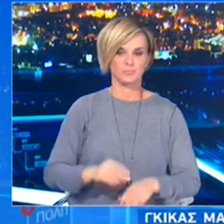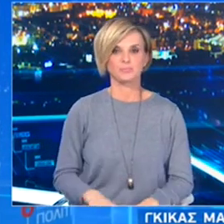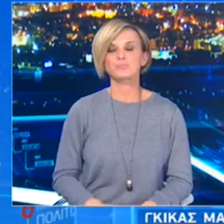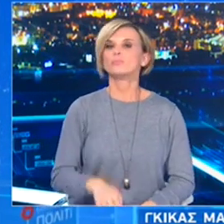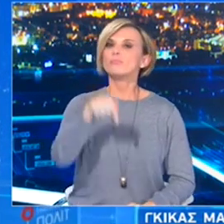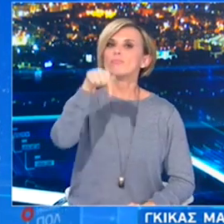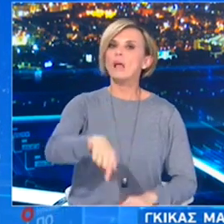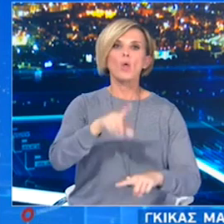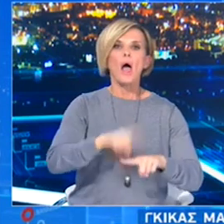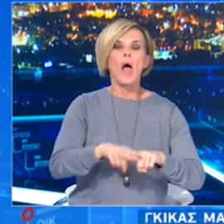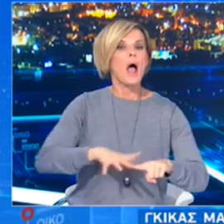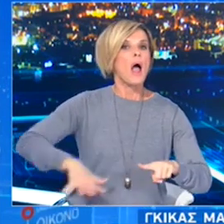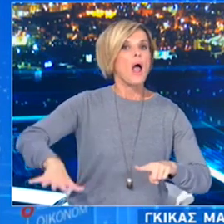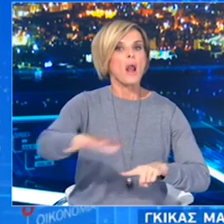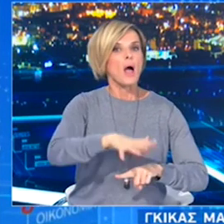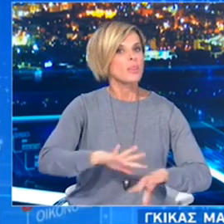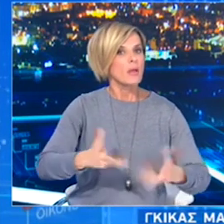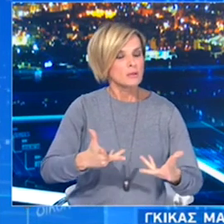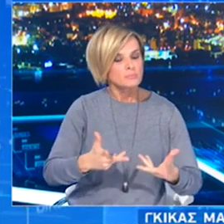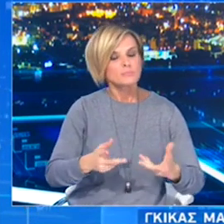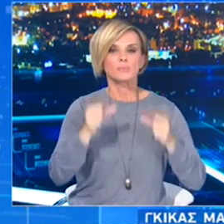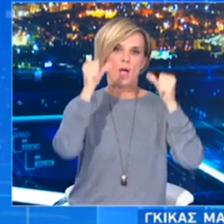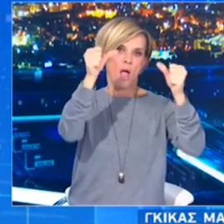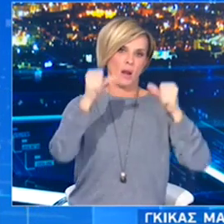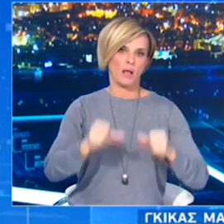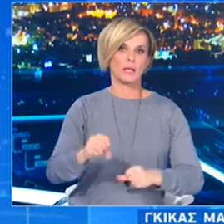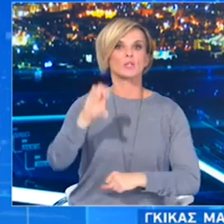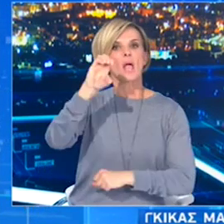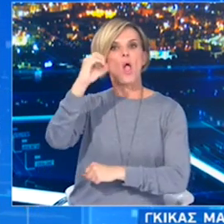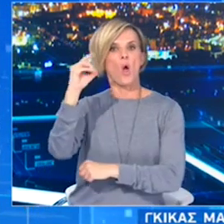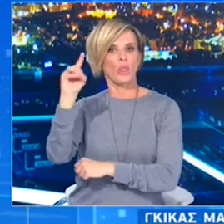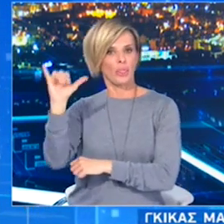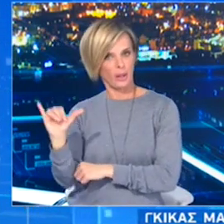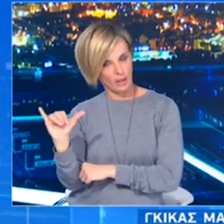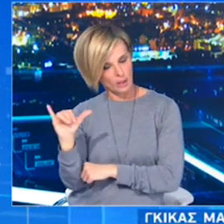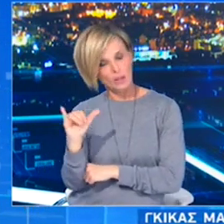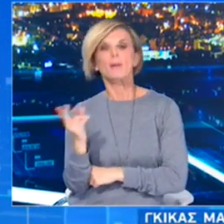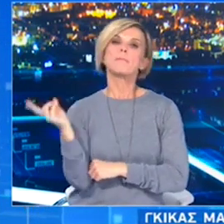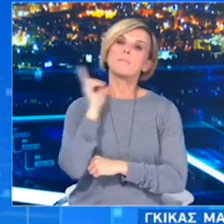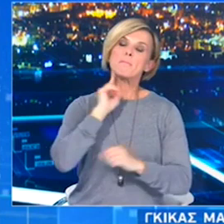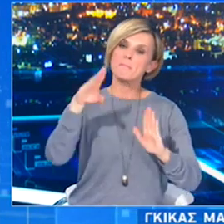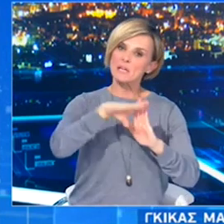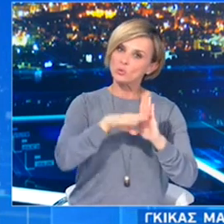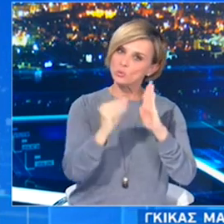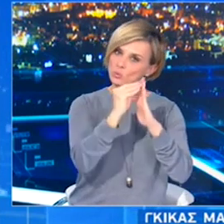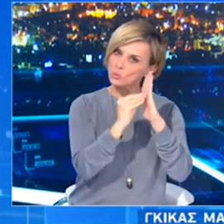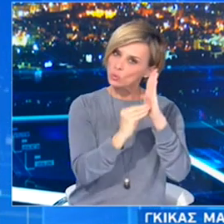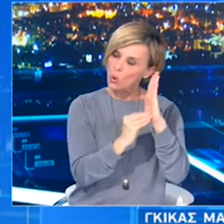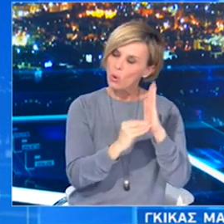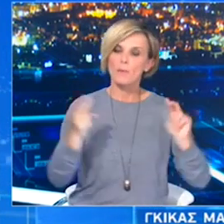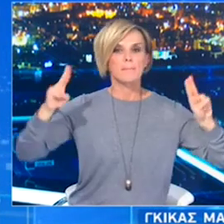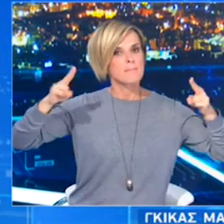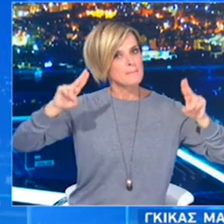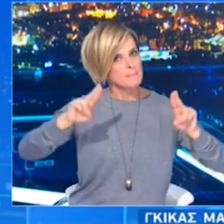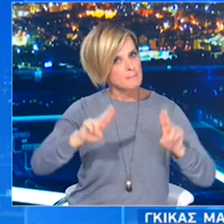Ελλάδα, βάσει των στοιχείων που δημοσιεύει ο ΕΔΗ, αναλύοντας τις καταχωρήσεις που ολοκληρώνονται στο μητρό COVID-19, συνεχίζεται η μείωση των